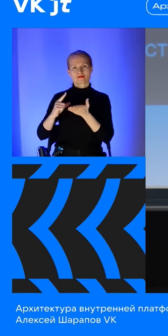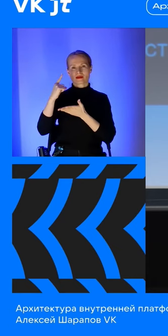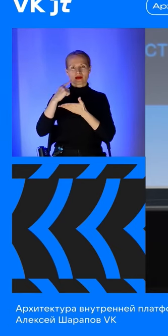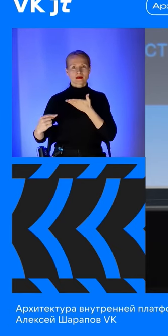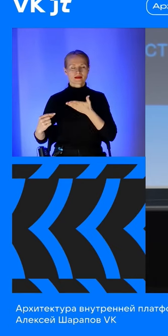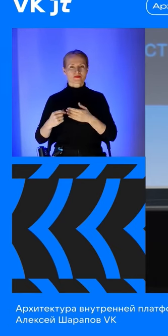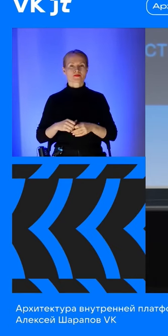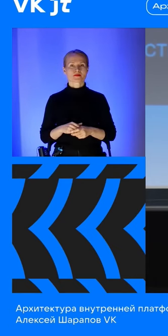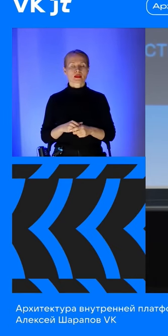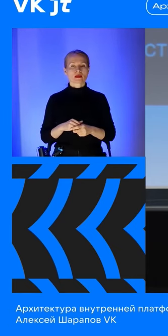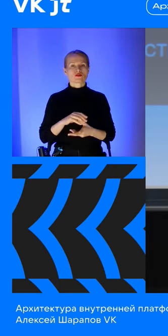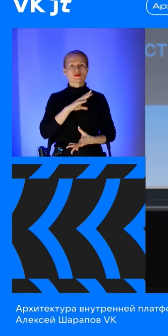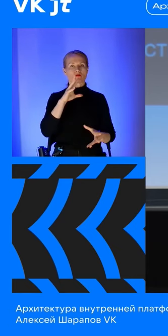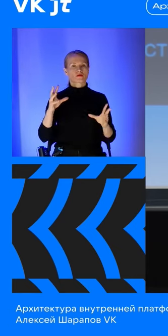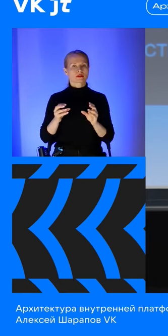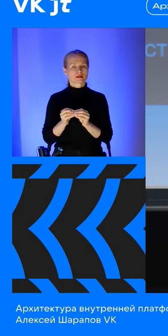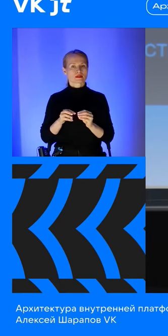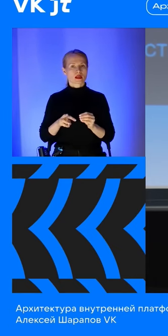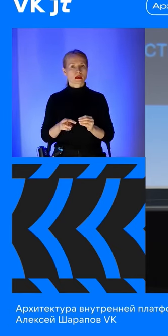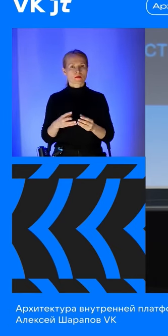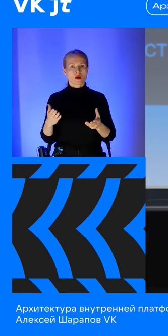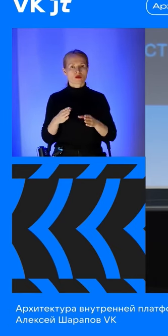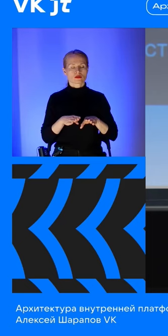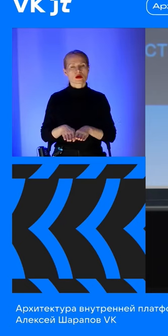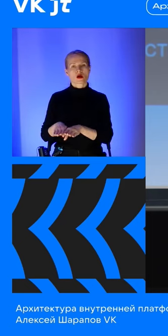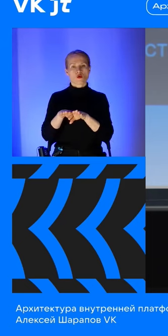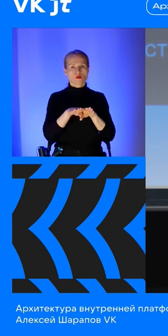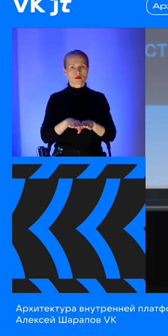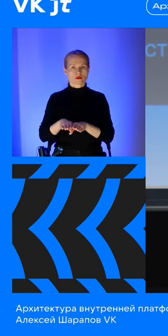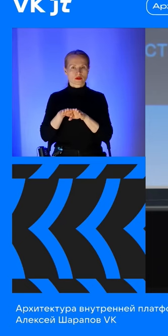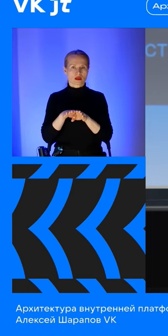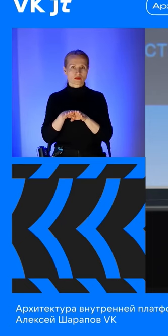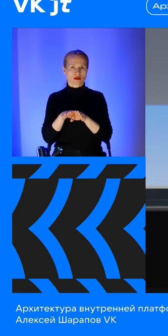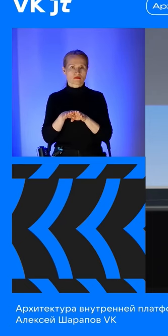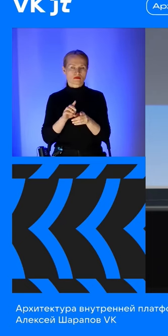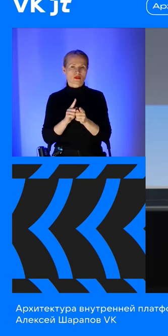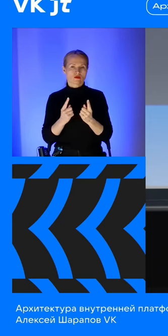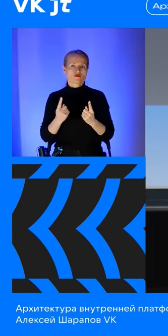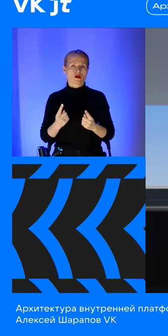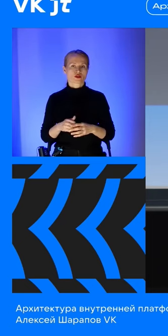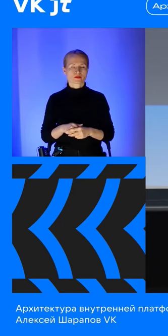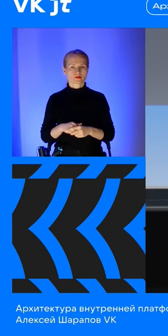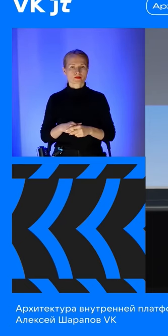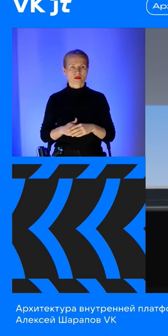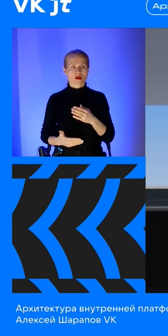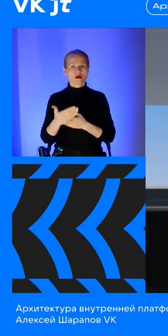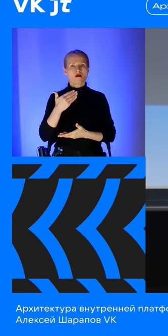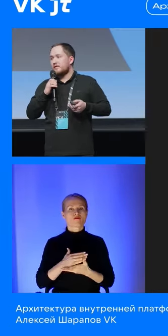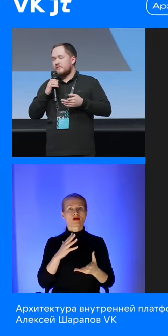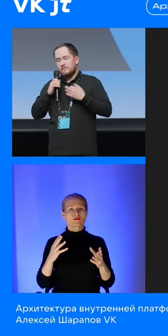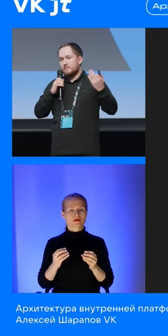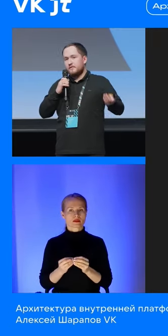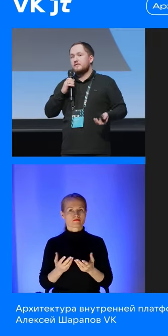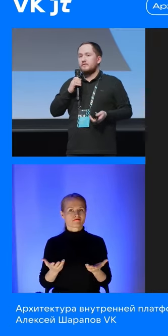накладывают это на Cloud то есть в целом какое-то объединение здесь абсолютно становится важным выводы которые из этого можно